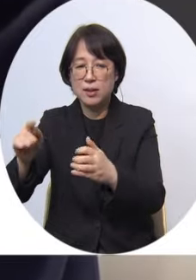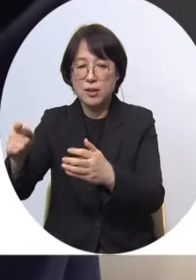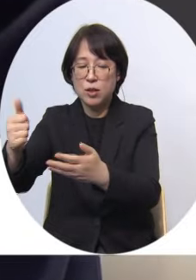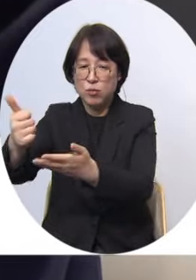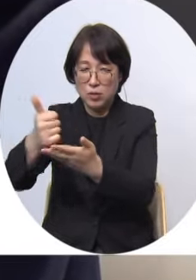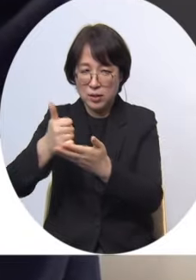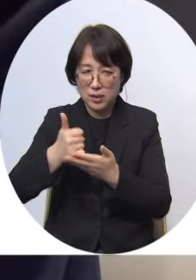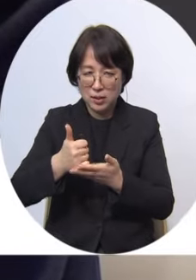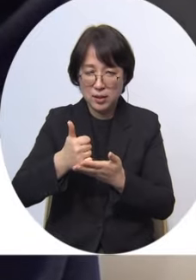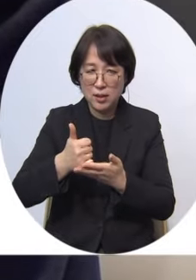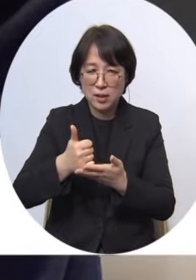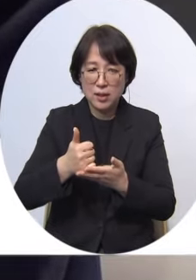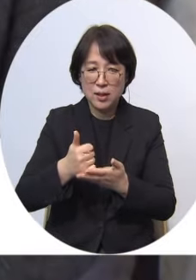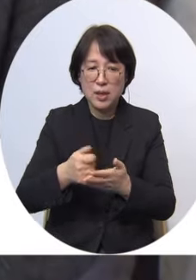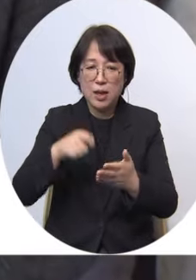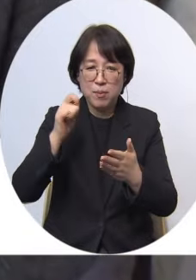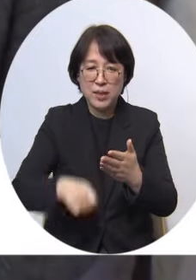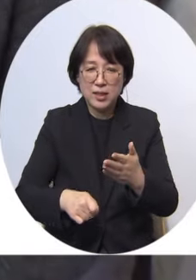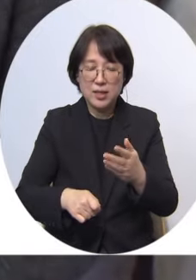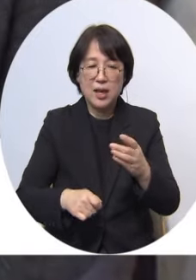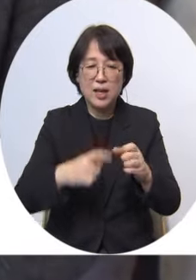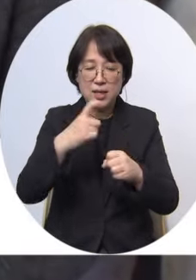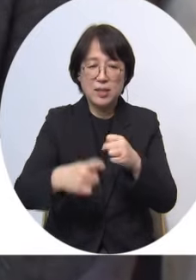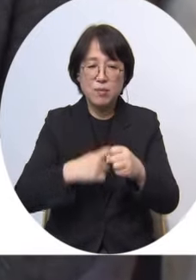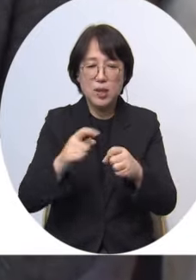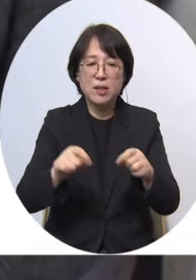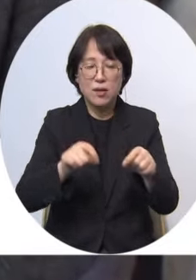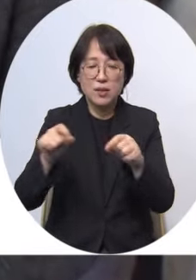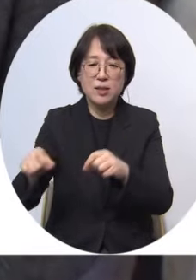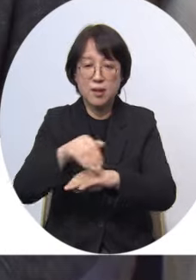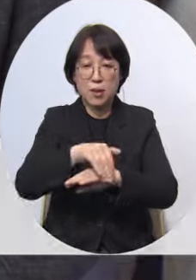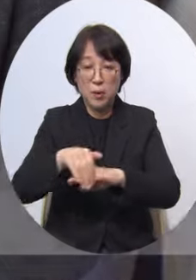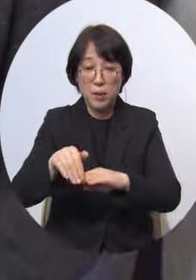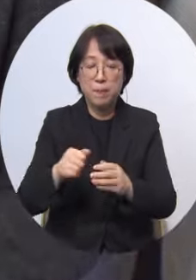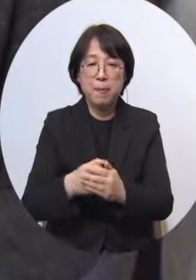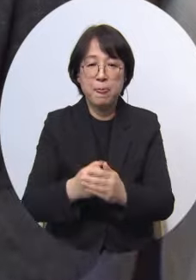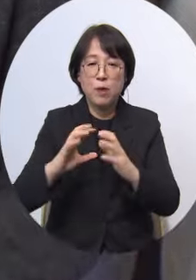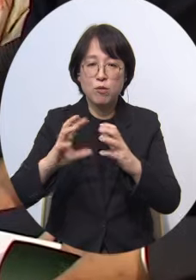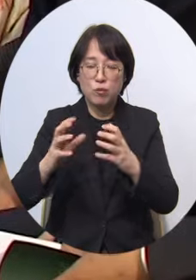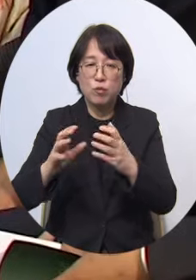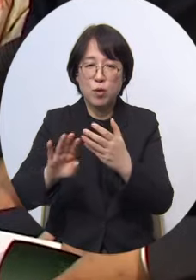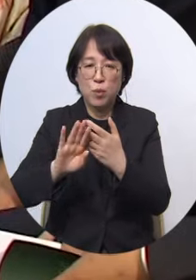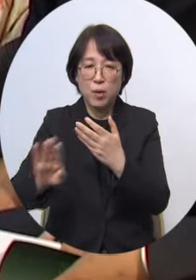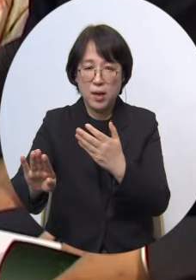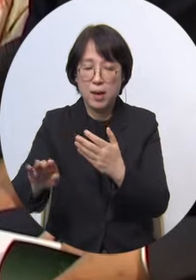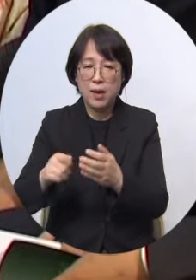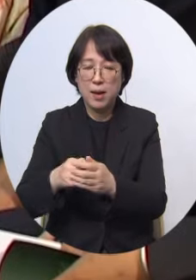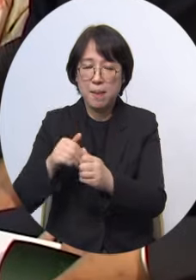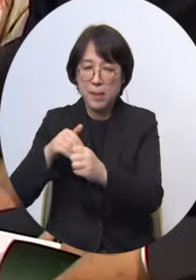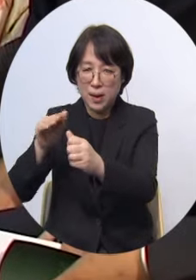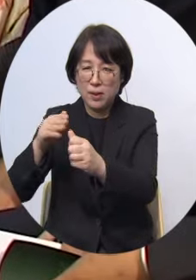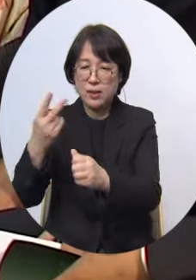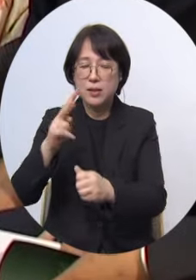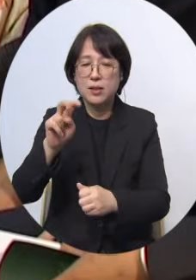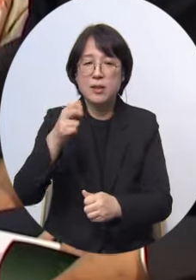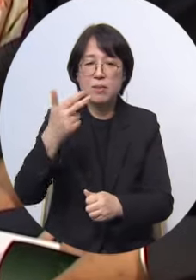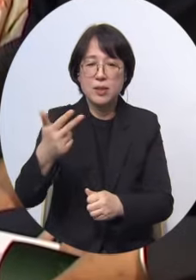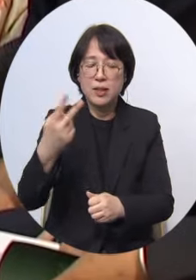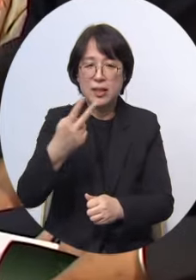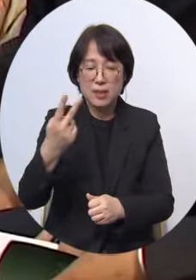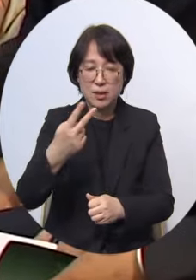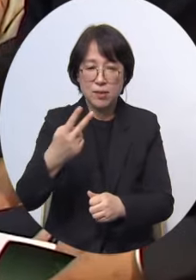최대 10년까지 늘리는 방안입니다. 국내 연구자의 국외 연구기관 파견은 2027년 2천여 명까지